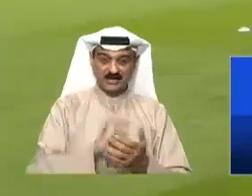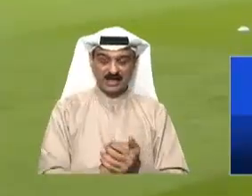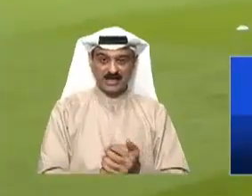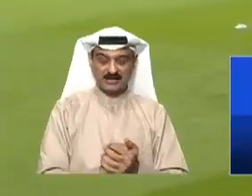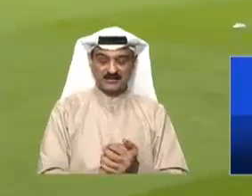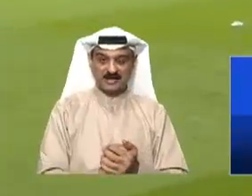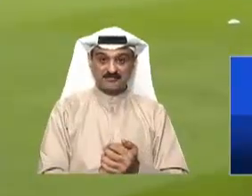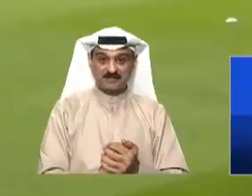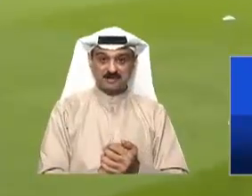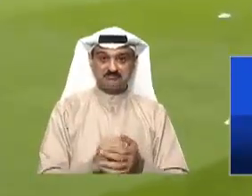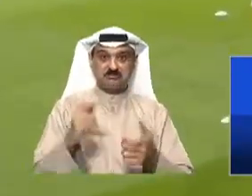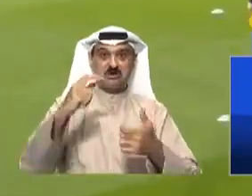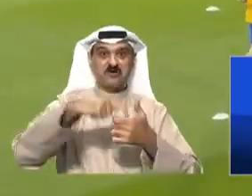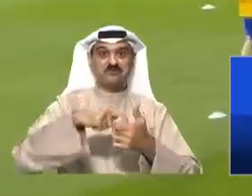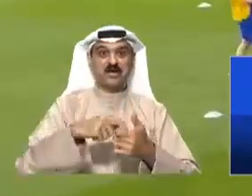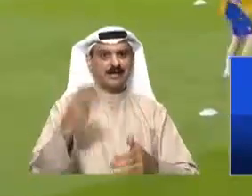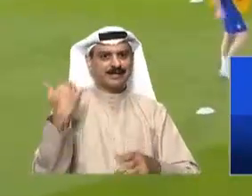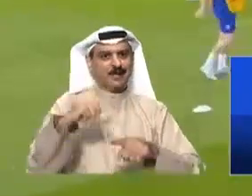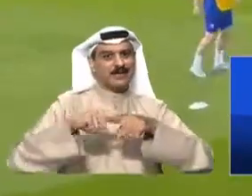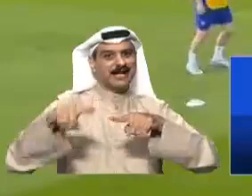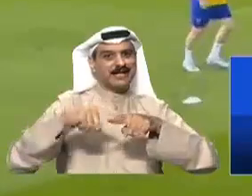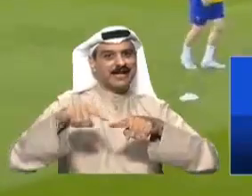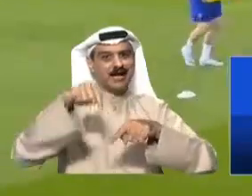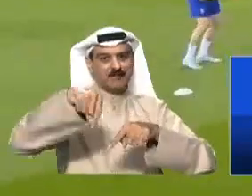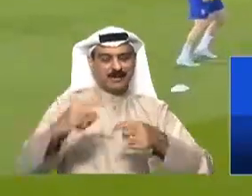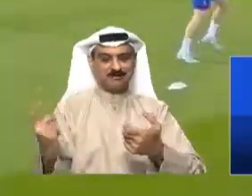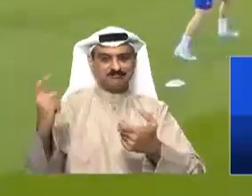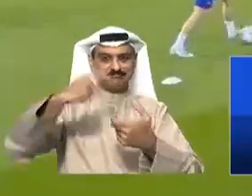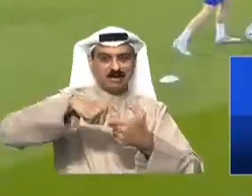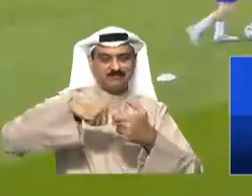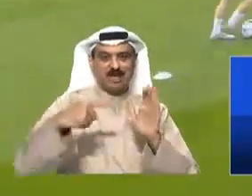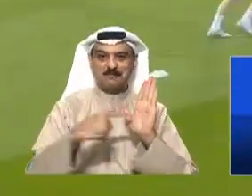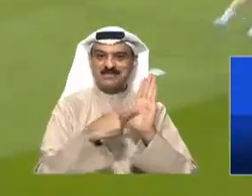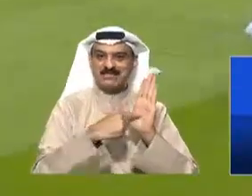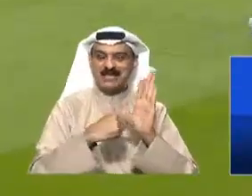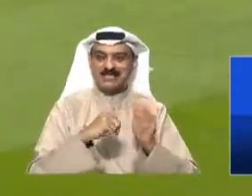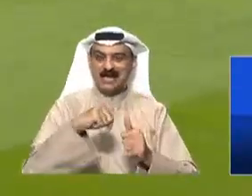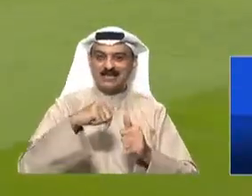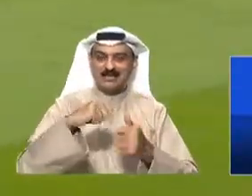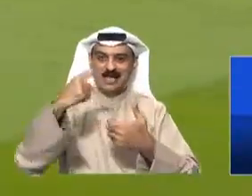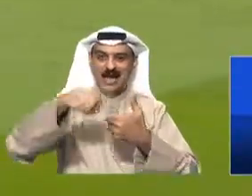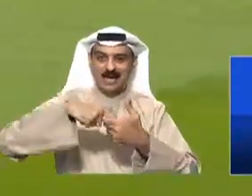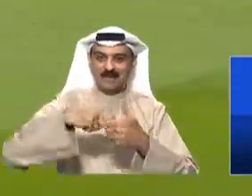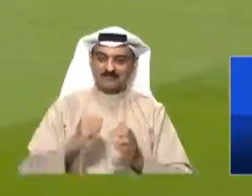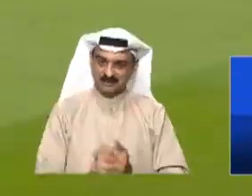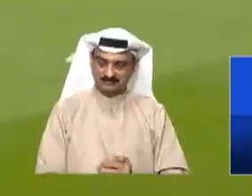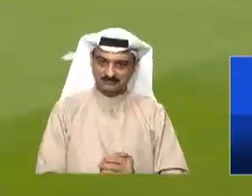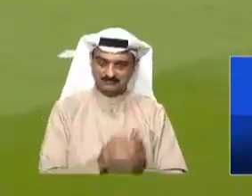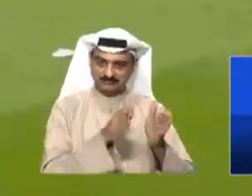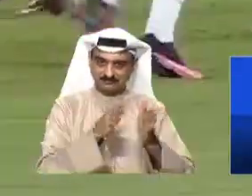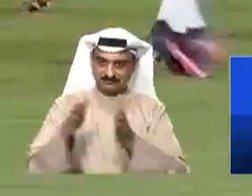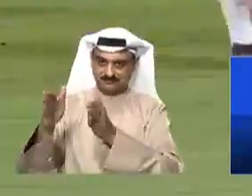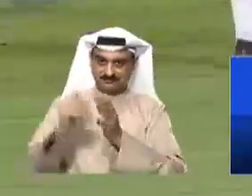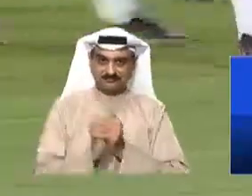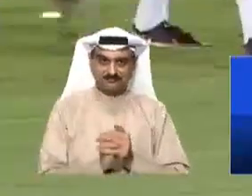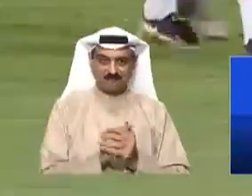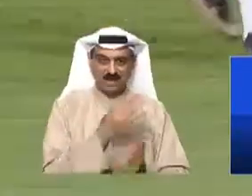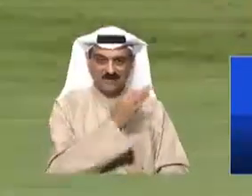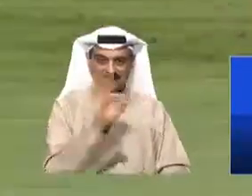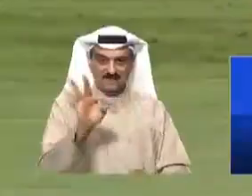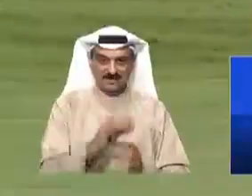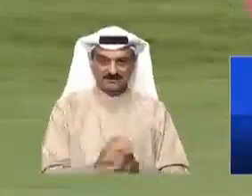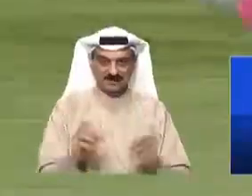معسكر إنجلترا بعد غيابه عن مباراة السنغال في دور 16. في المقابل يخوض منتخب فرنسا